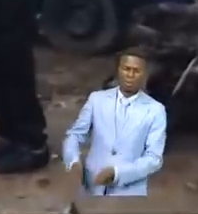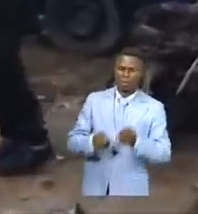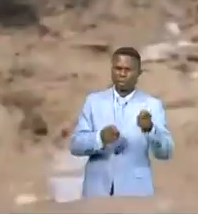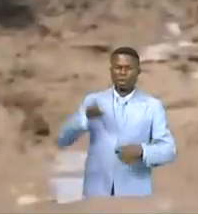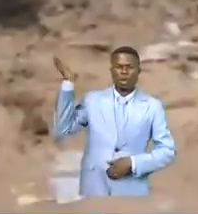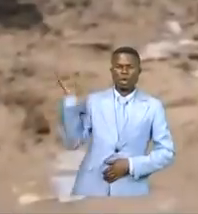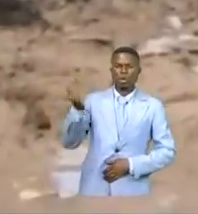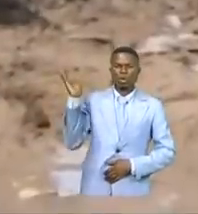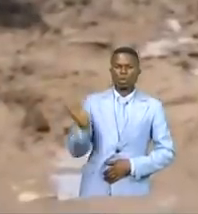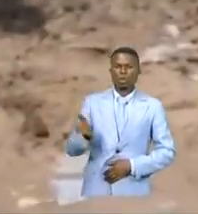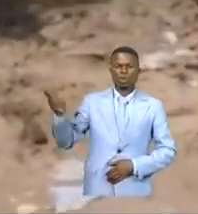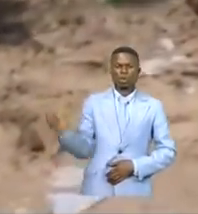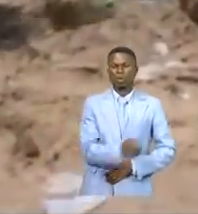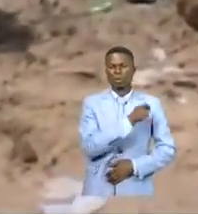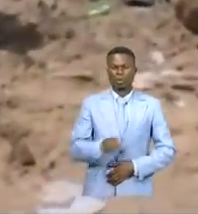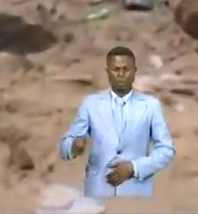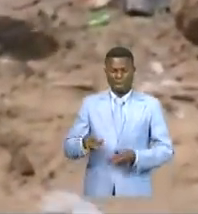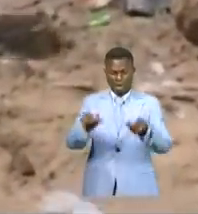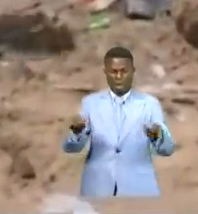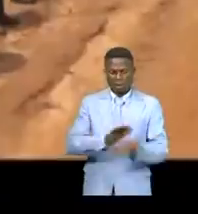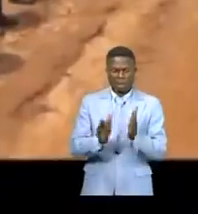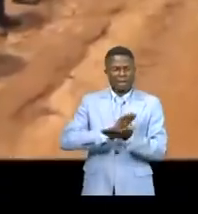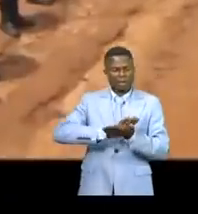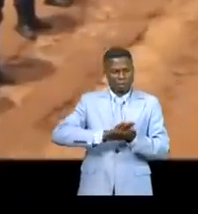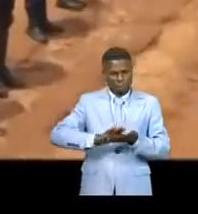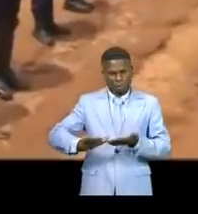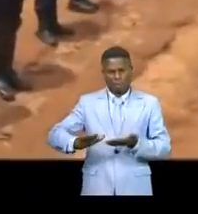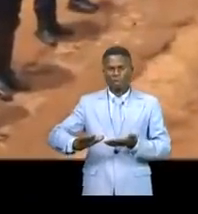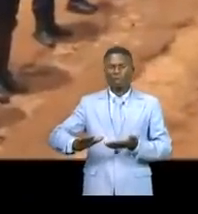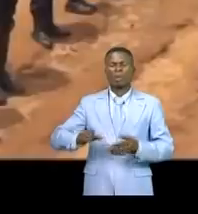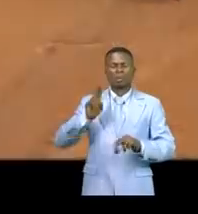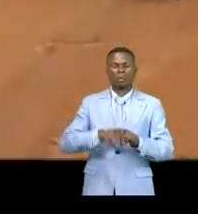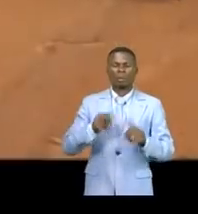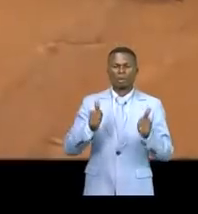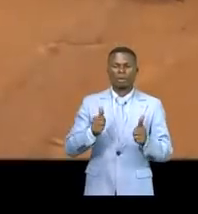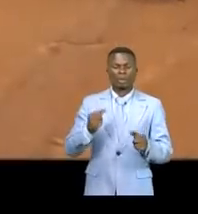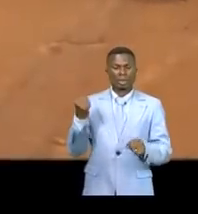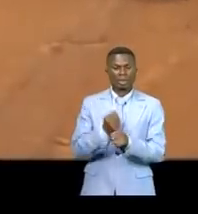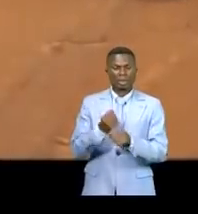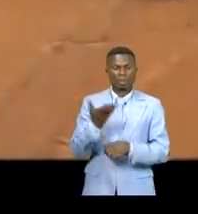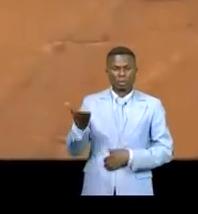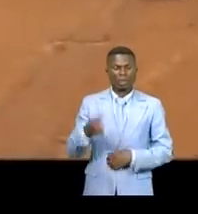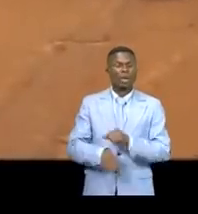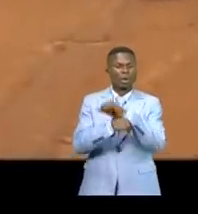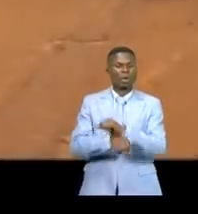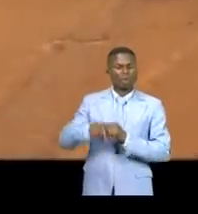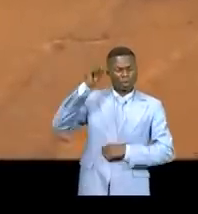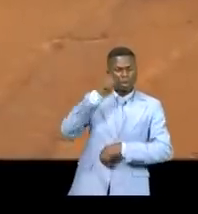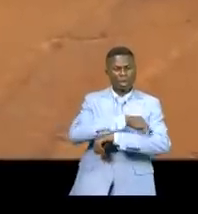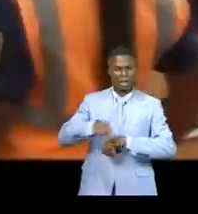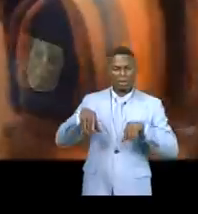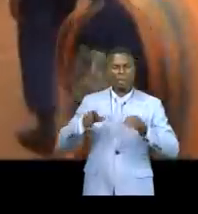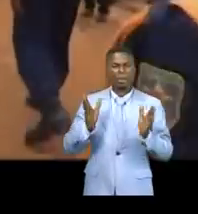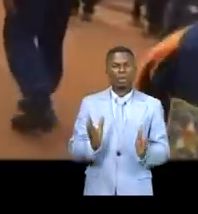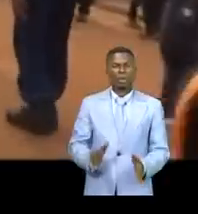coupe herbe en vue de rendre son environnement salubre, mieux, plus propre. Cette pratique est de coutume dans l'administration